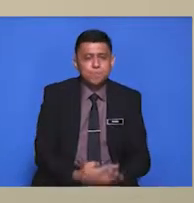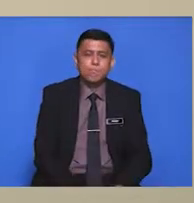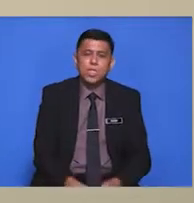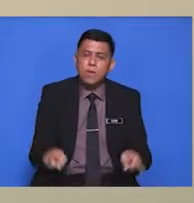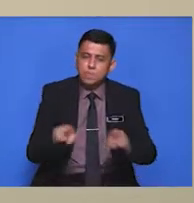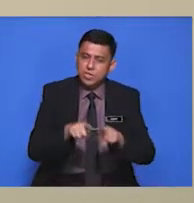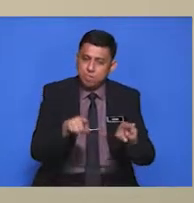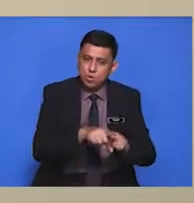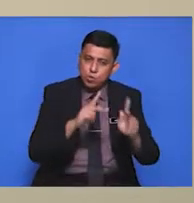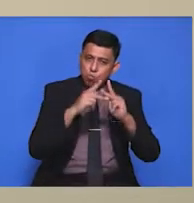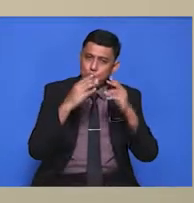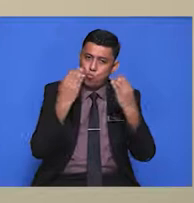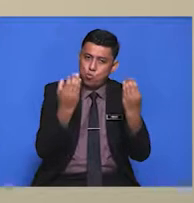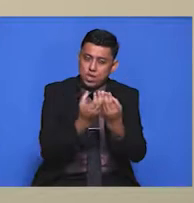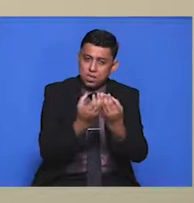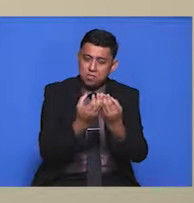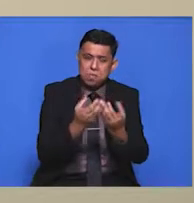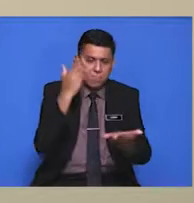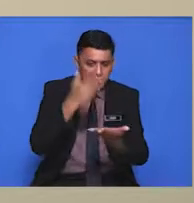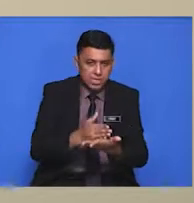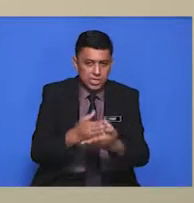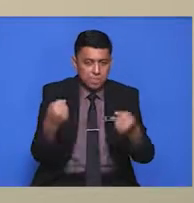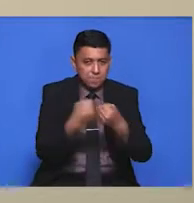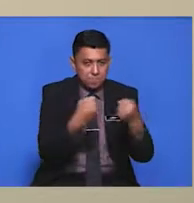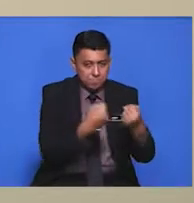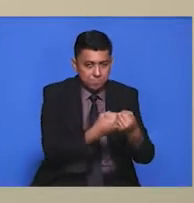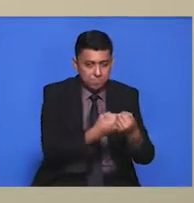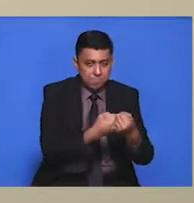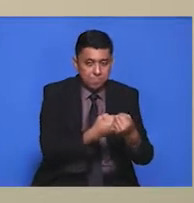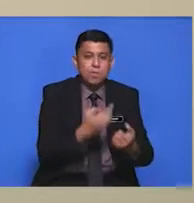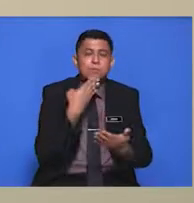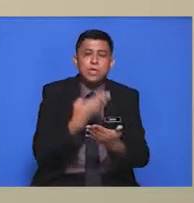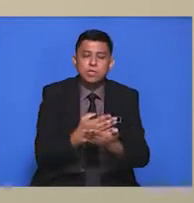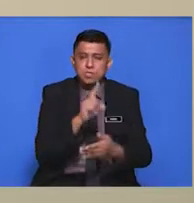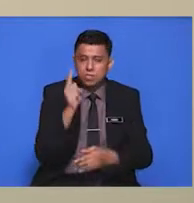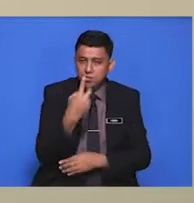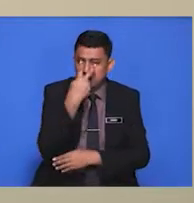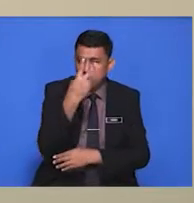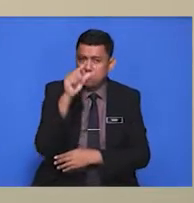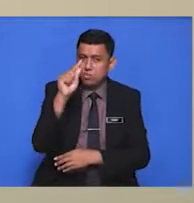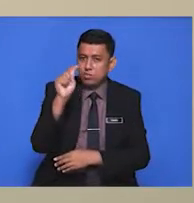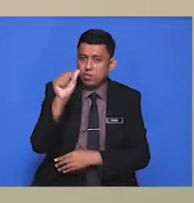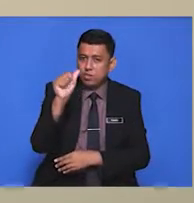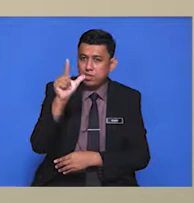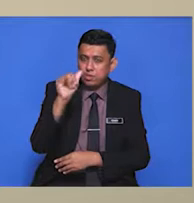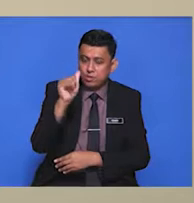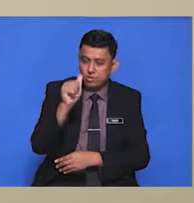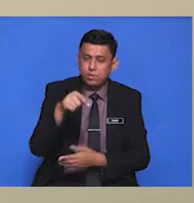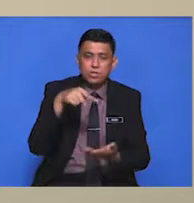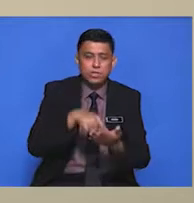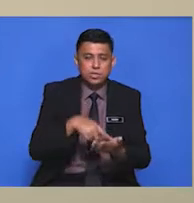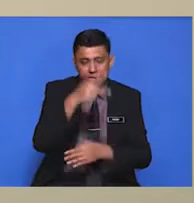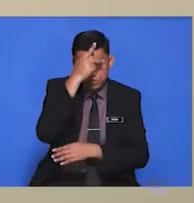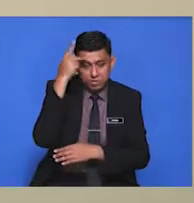bersama kumpulannya telah menghentikan serangan sebaik sahaja melihat Talia. Ini kerana anak